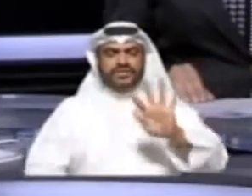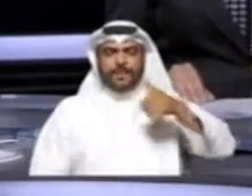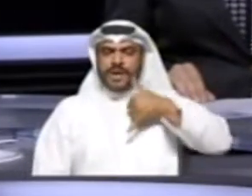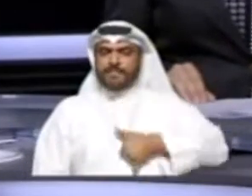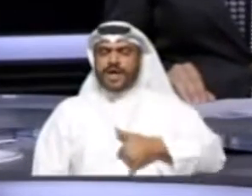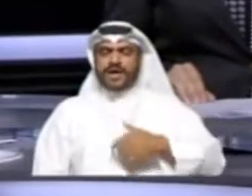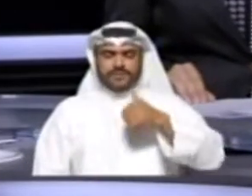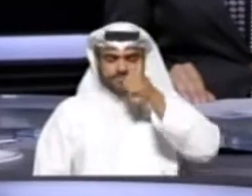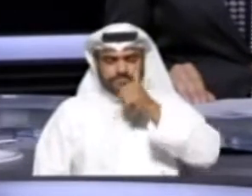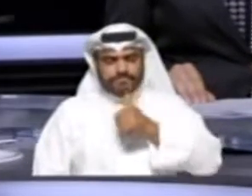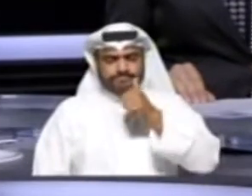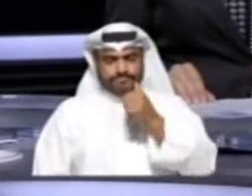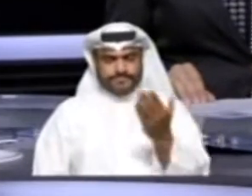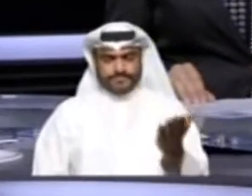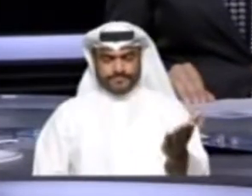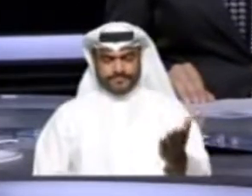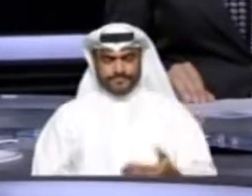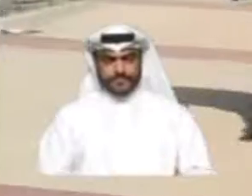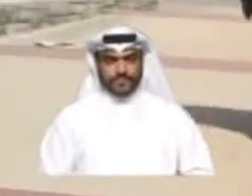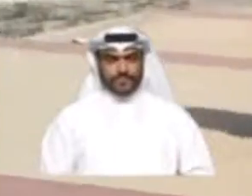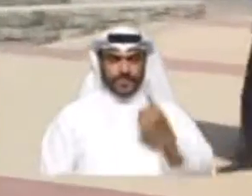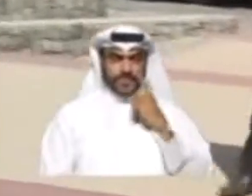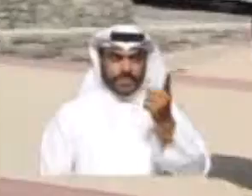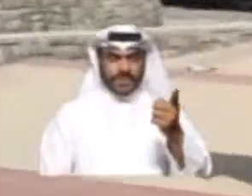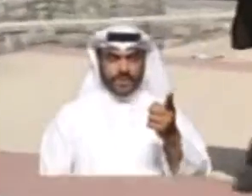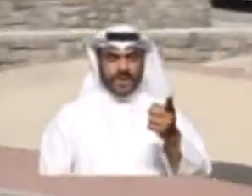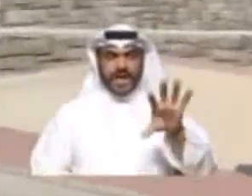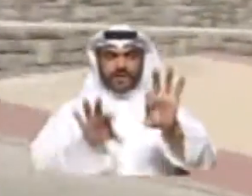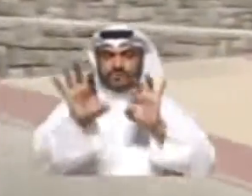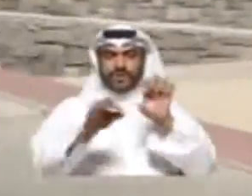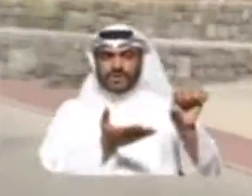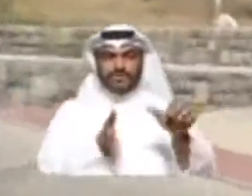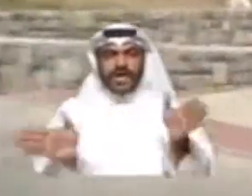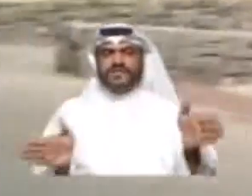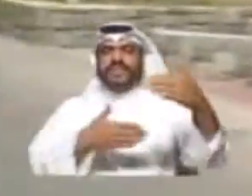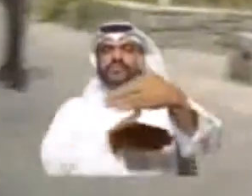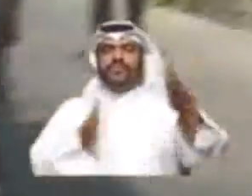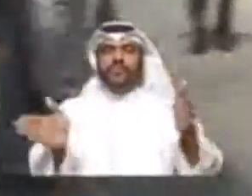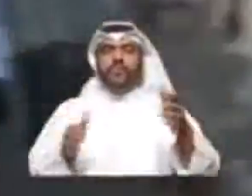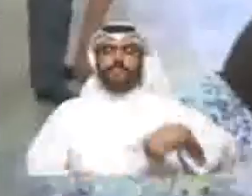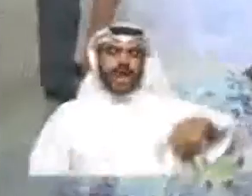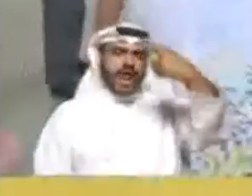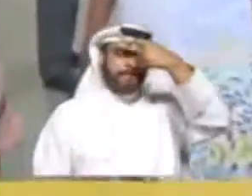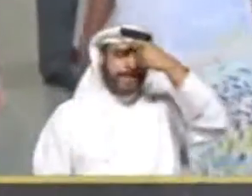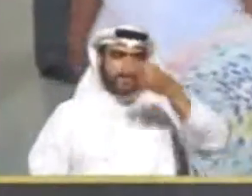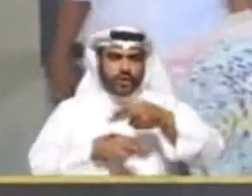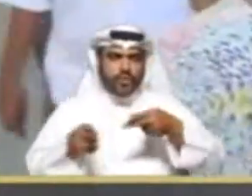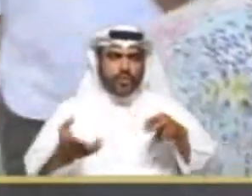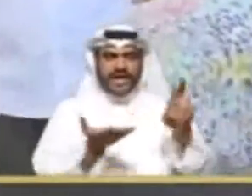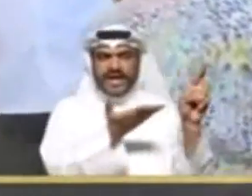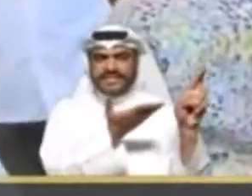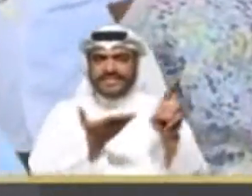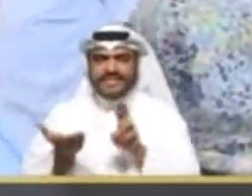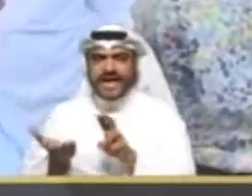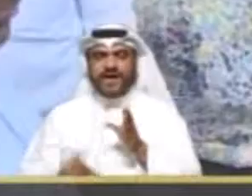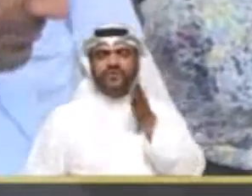المتأثرة بالحرب. قام وفد رفيع المستوى من صندوق إعانة المرضى الكويتي بزيارة إلى